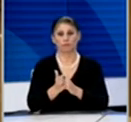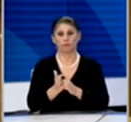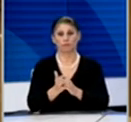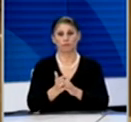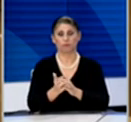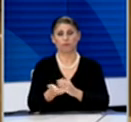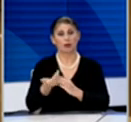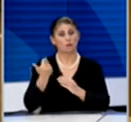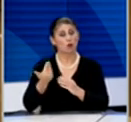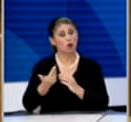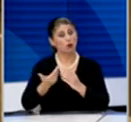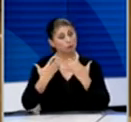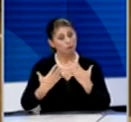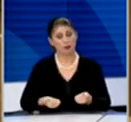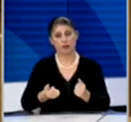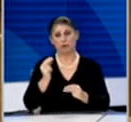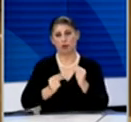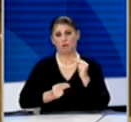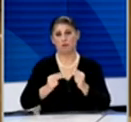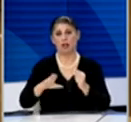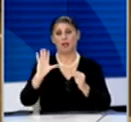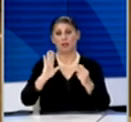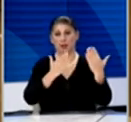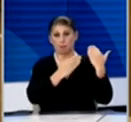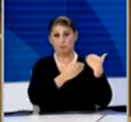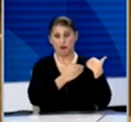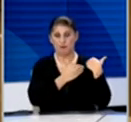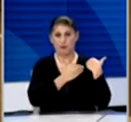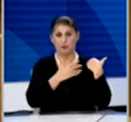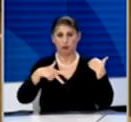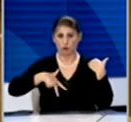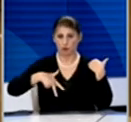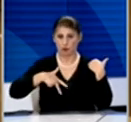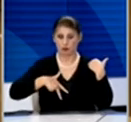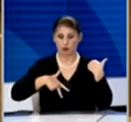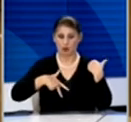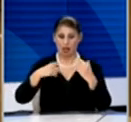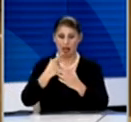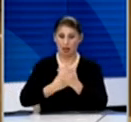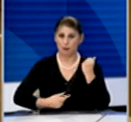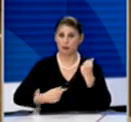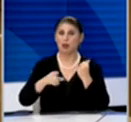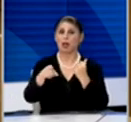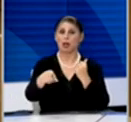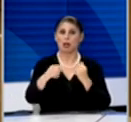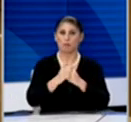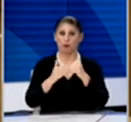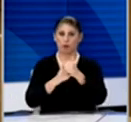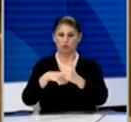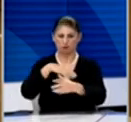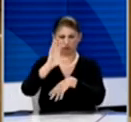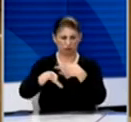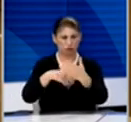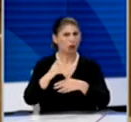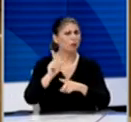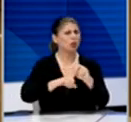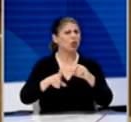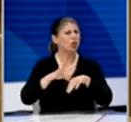να προϋπάρχει πρόβλημα αν δεν ευθύνεται η πολιτεία για την ανυπαρξία υποδομών και για όλο αυτό το μπάχαλο τότε πείτε μου ποιος